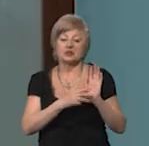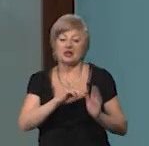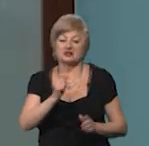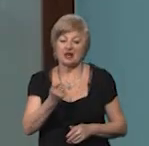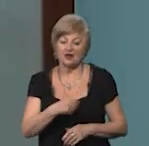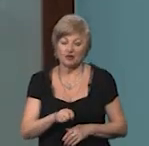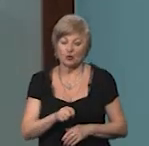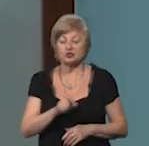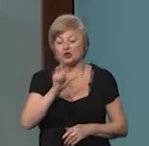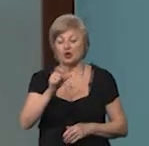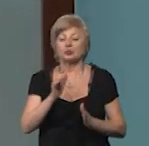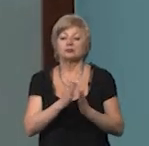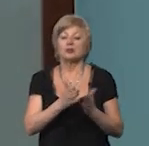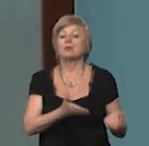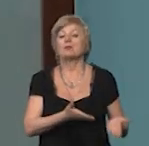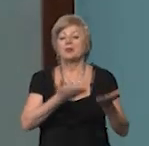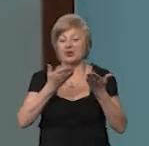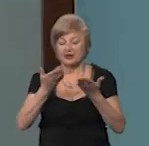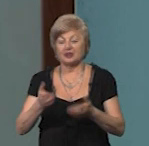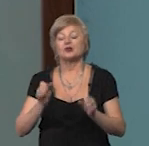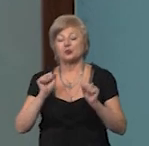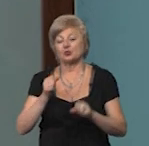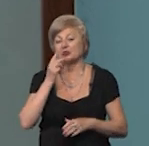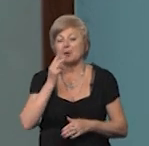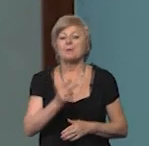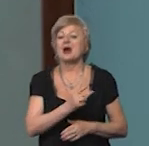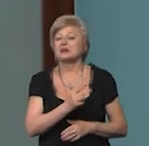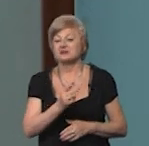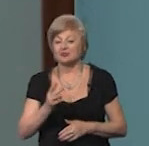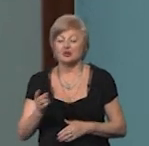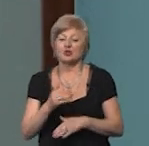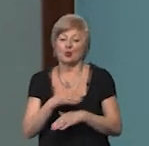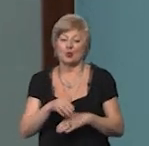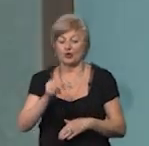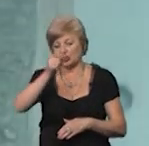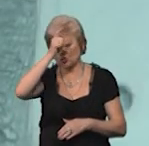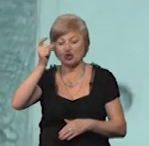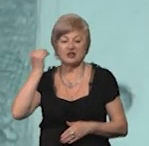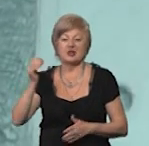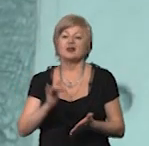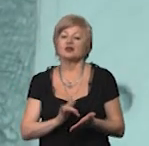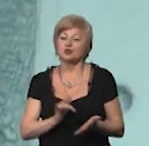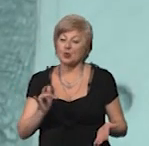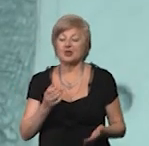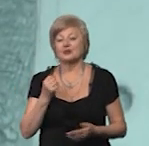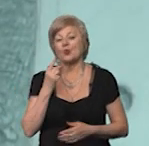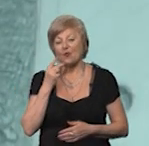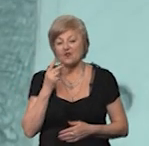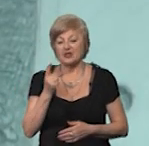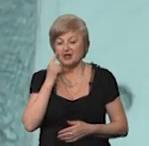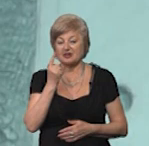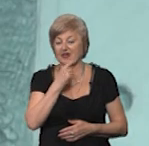Тож містяни та гості міста ще мають змогу помандрувати вуличками чеської столиці та побачити її